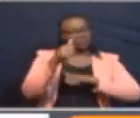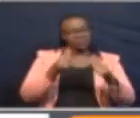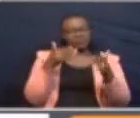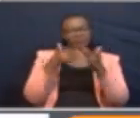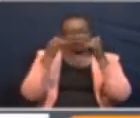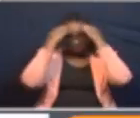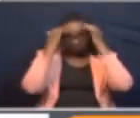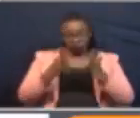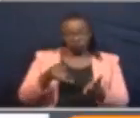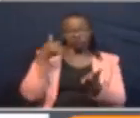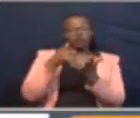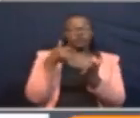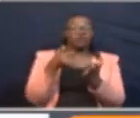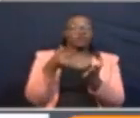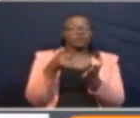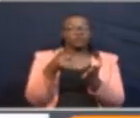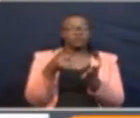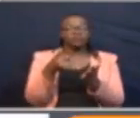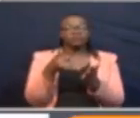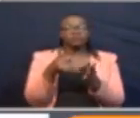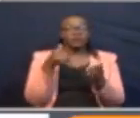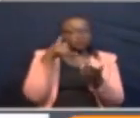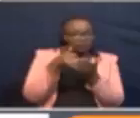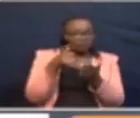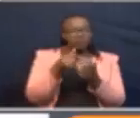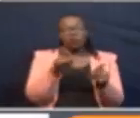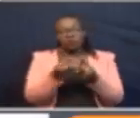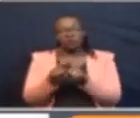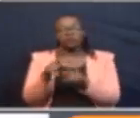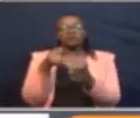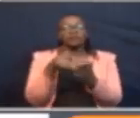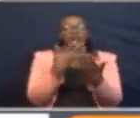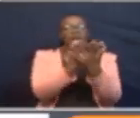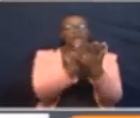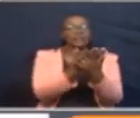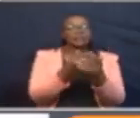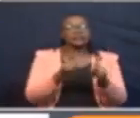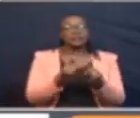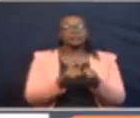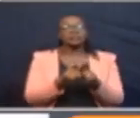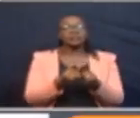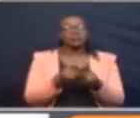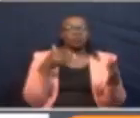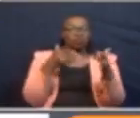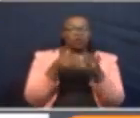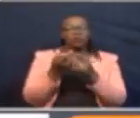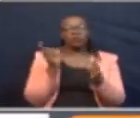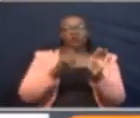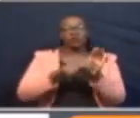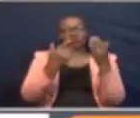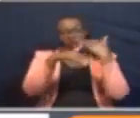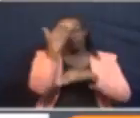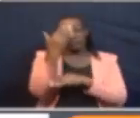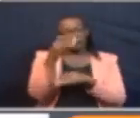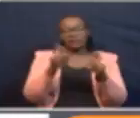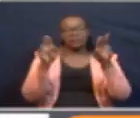wanafunzi watakaopatikana na hatia, ikiwemo kufungwa gerezani mbali na kunyimwa nafasi katika vyuo vikuu humu nchini na hata vya